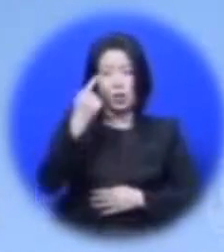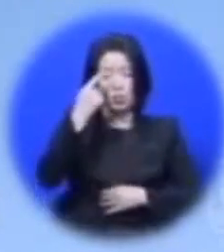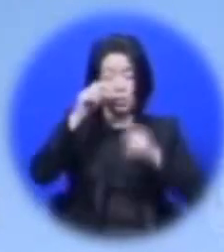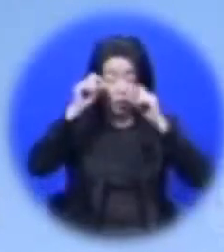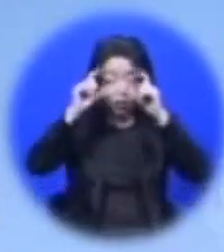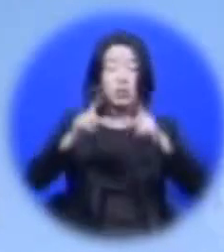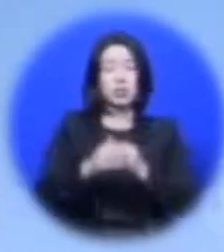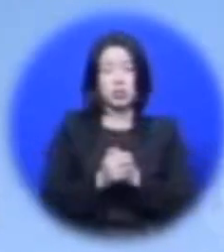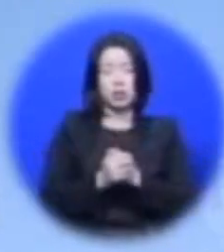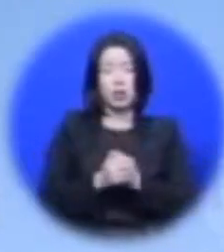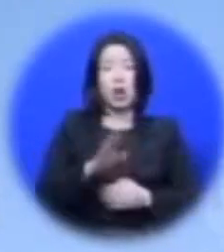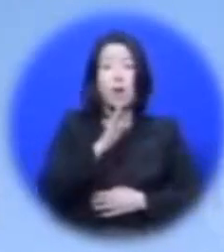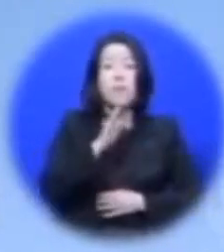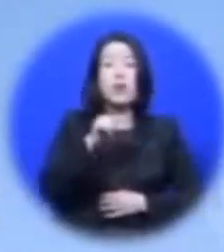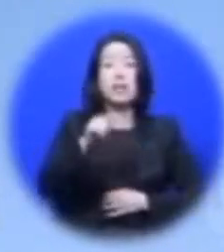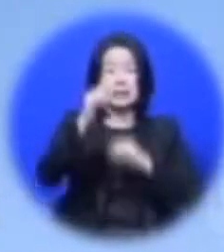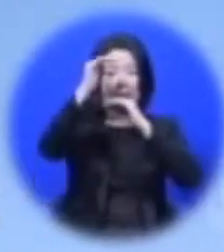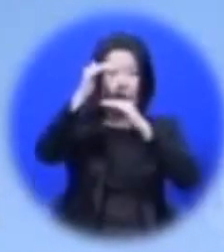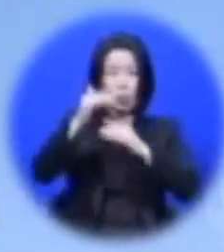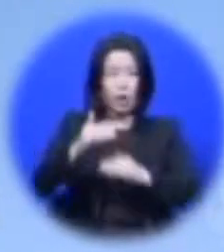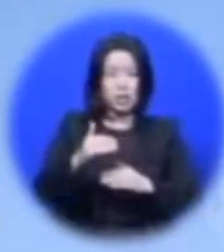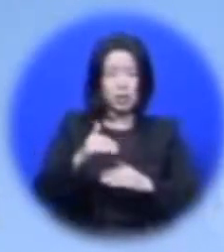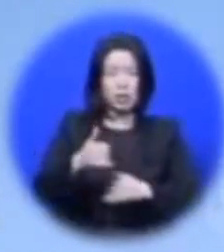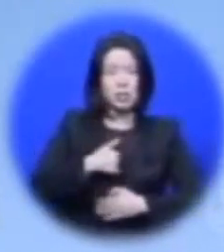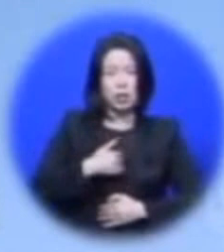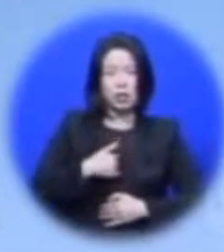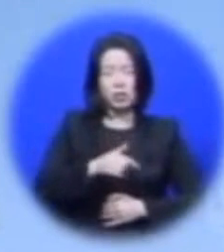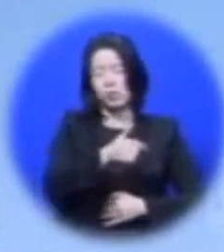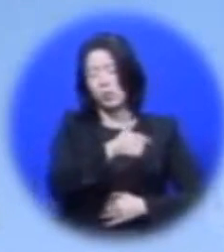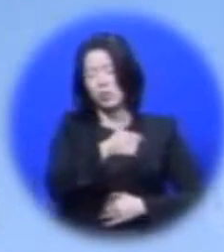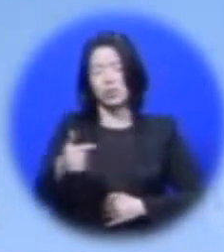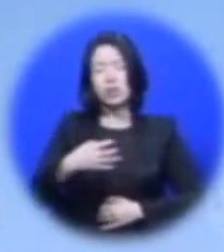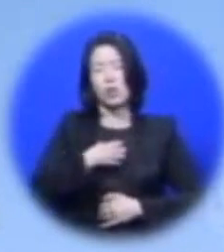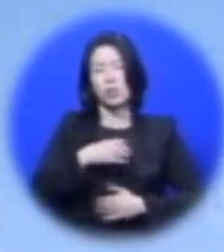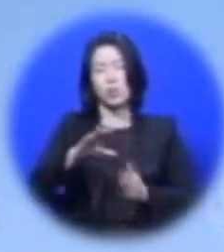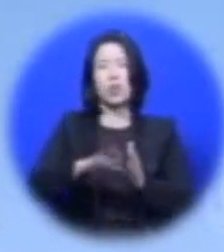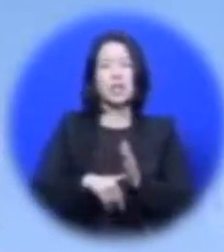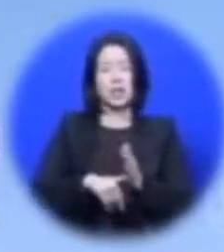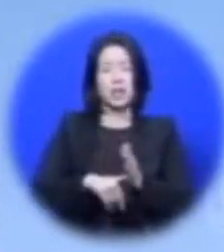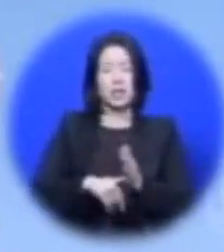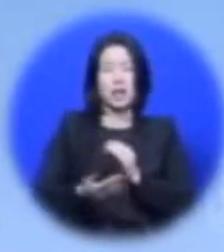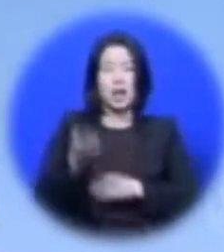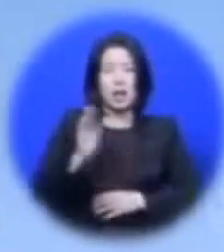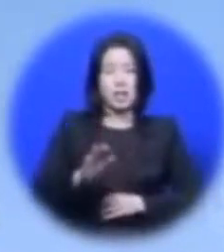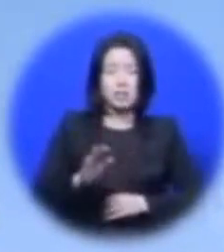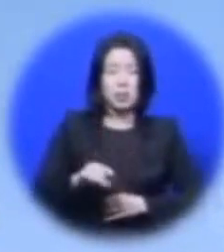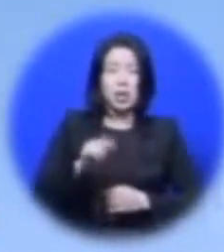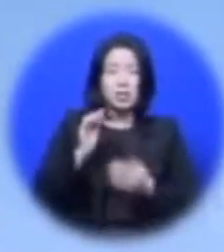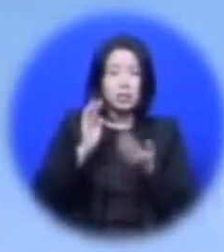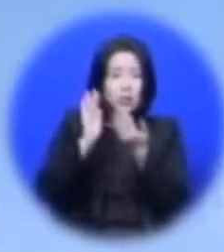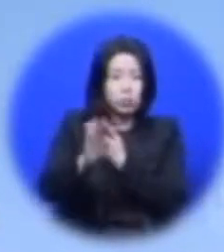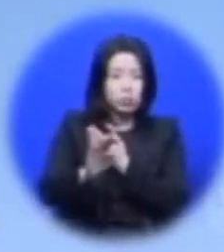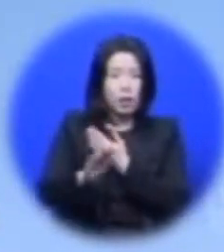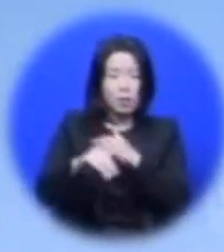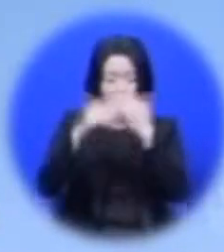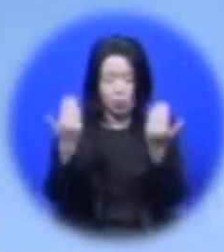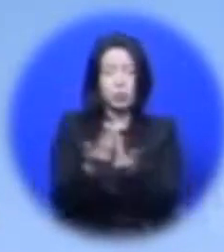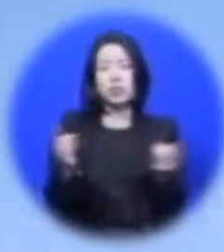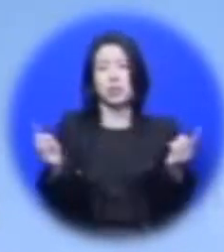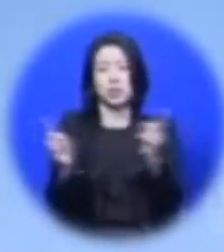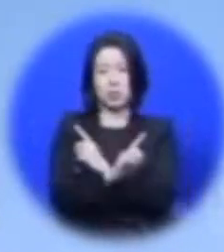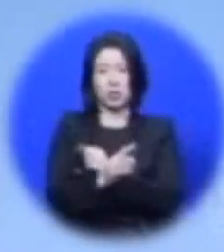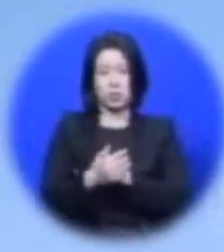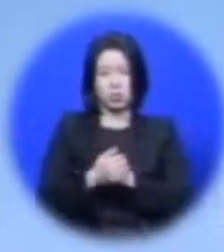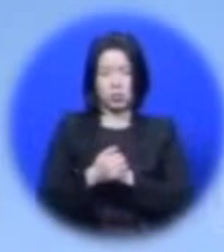뜨였어요. 물론 그 과정이 저에게는 너무나 큰 위기였지만 그리고는 모든 게 달라진 거예요.